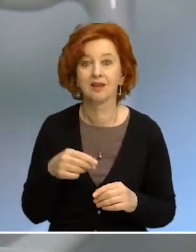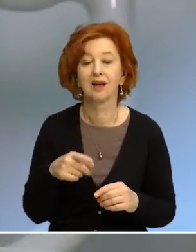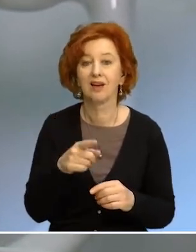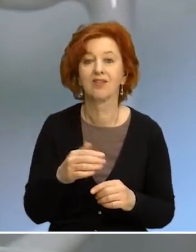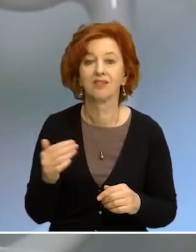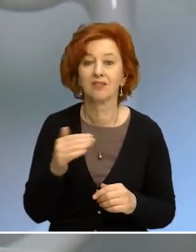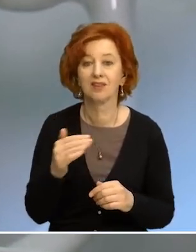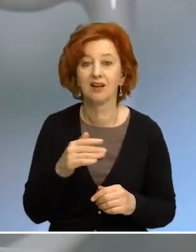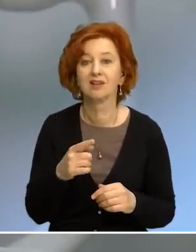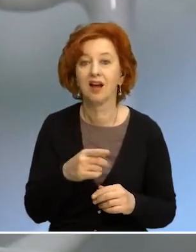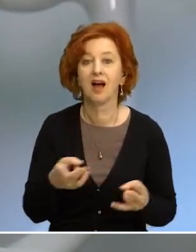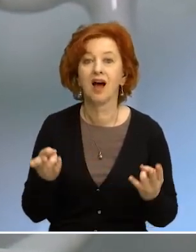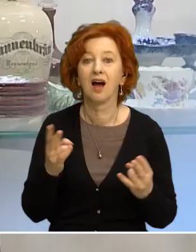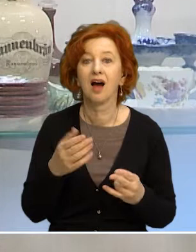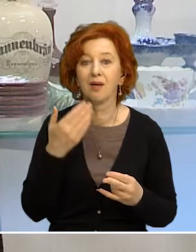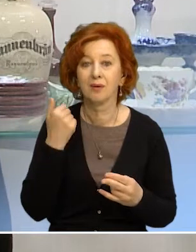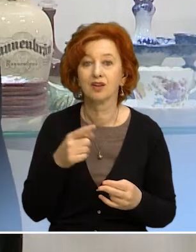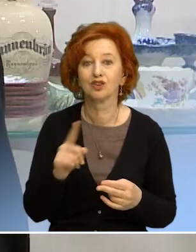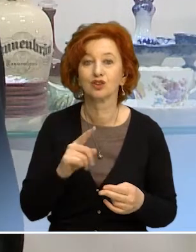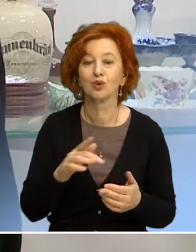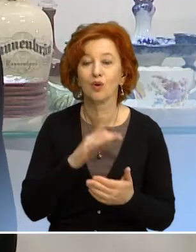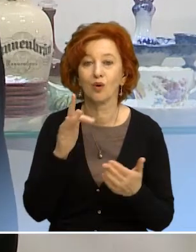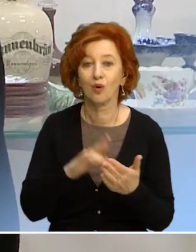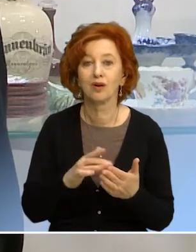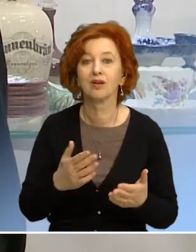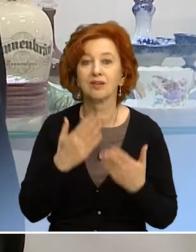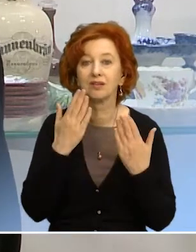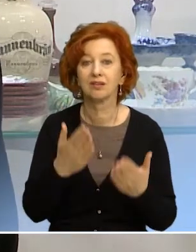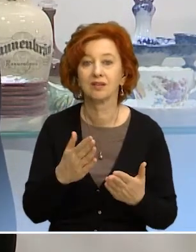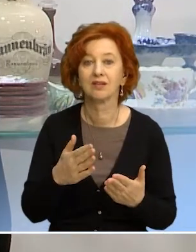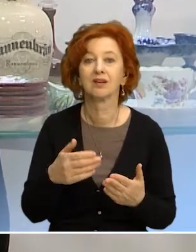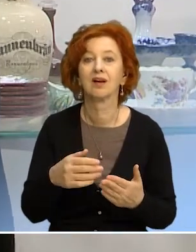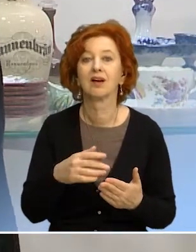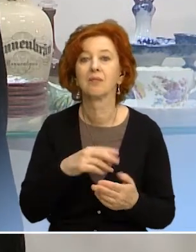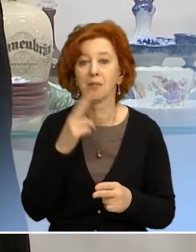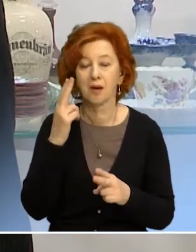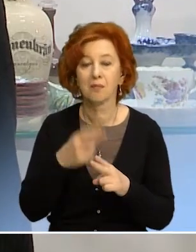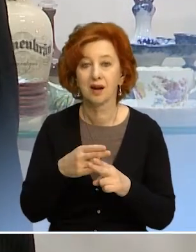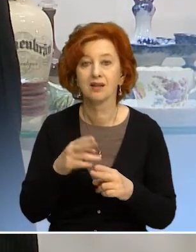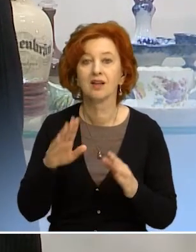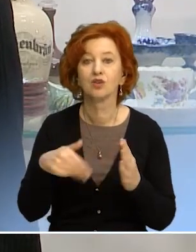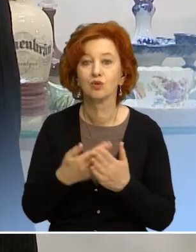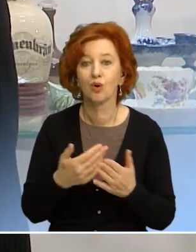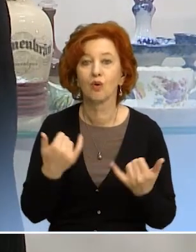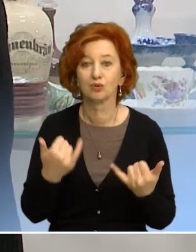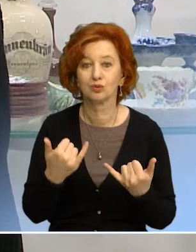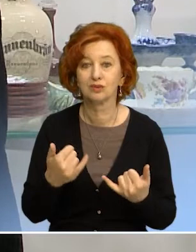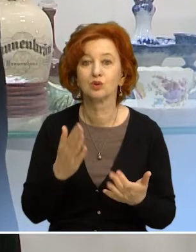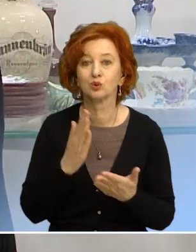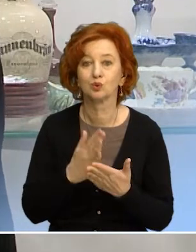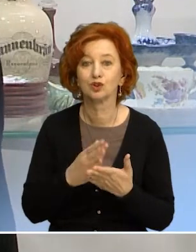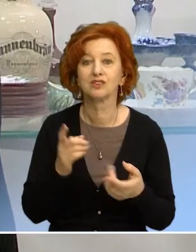Гарднер и Шотландия близки к нам. Почему? Потому что наш город побратим Глазго. Города побратимы до сих пор